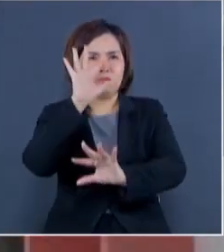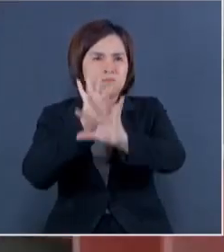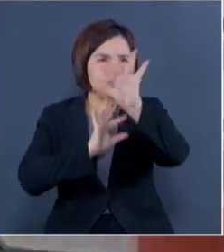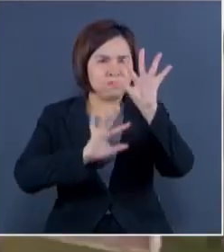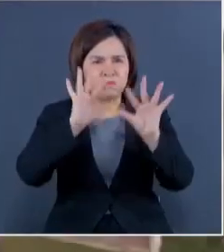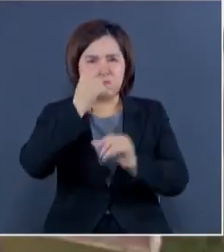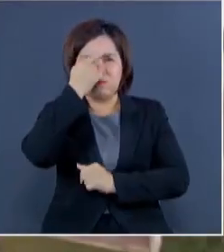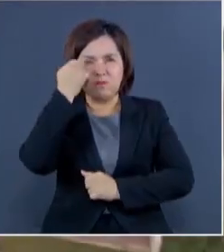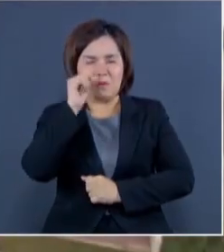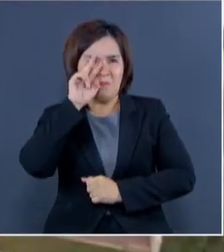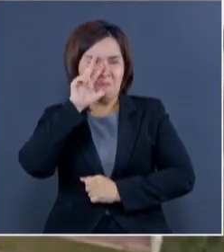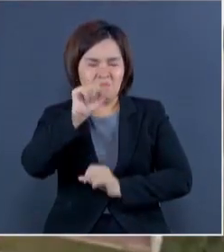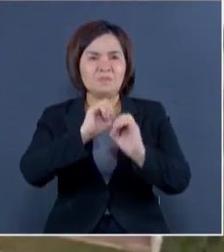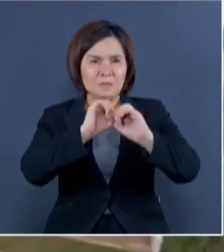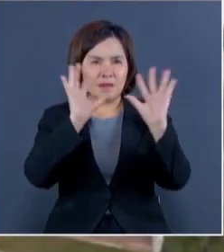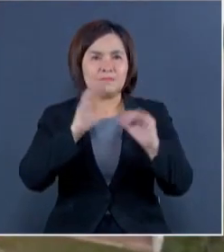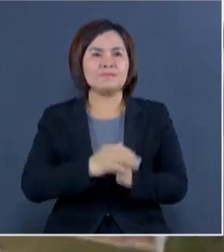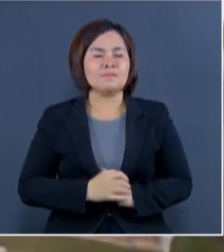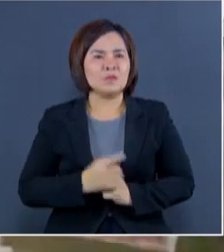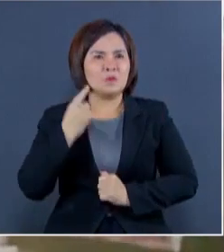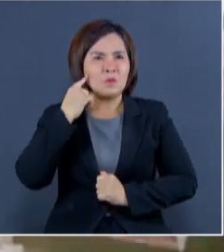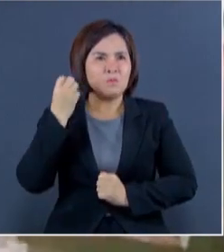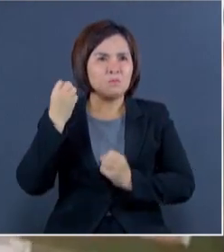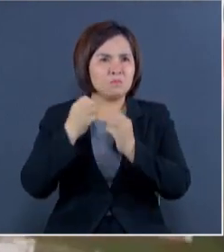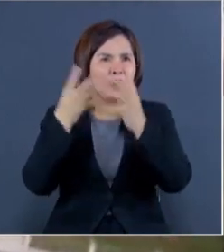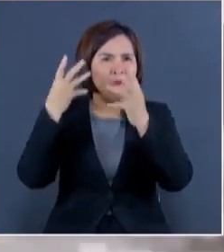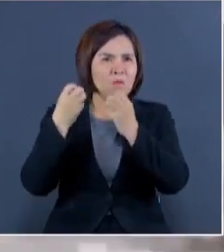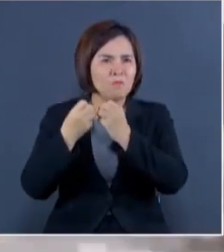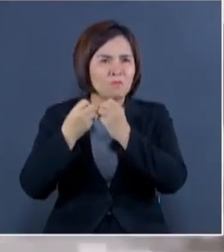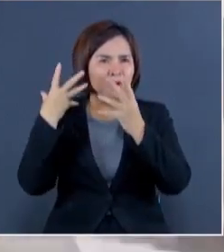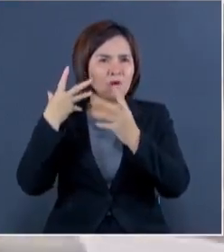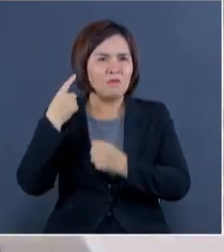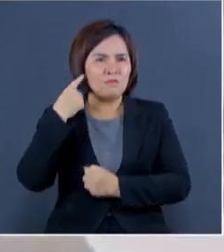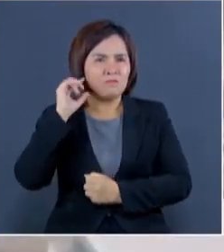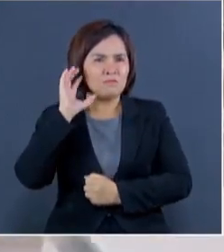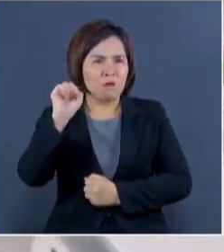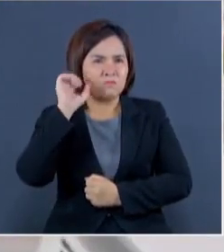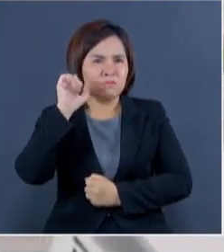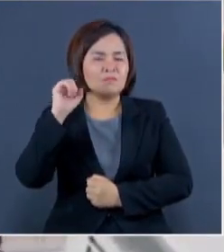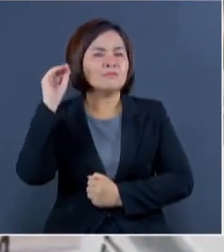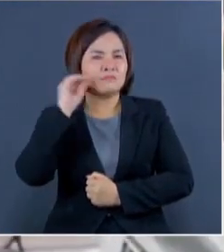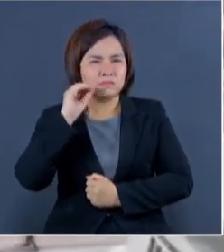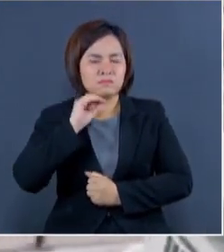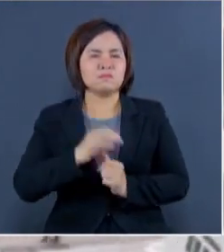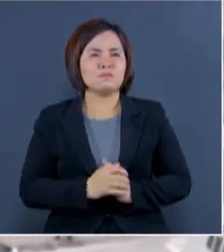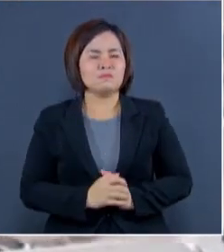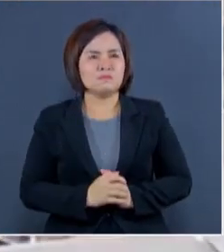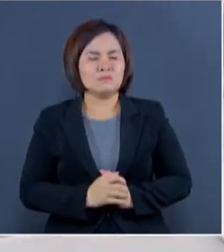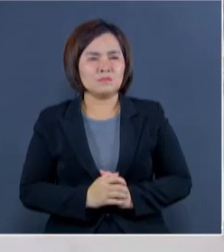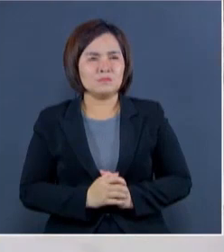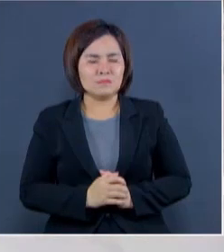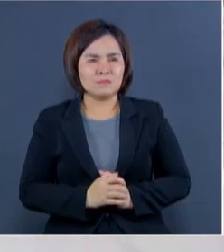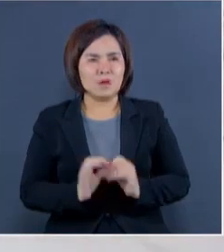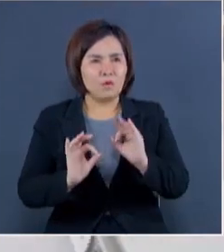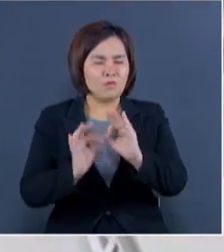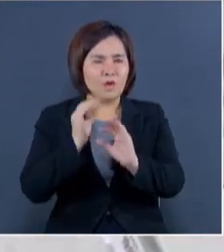ได้จากระยะไกลเลยครับแล้วก็สลับกับเสียงระเบิดเนี่ยนะครับดังขึ้นต่อเนื่องเป็นระยะก่อนที่จะมีเปลวไ